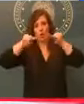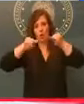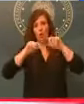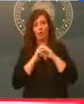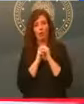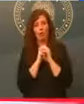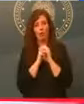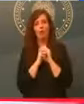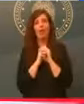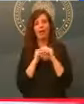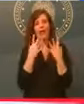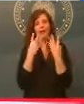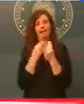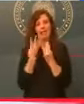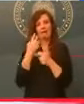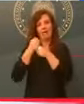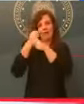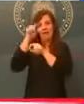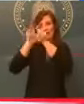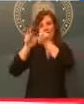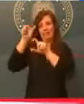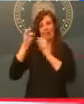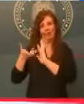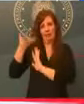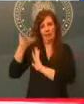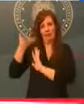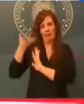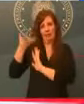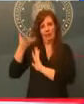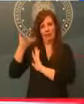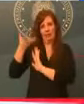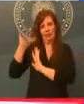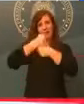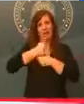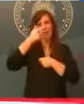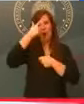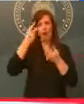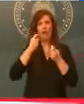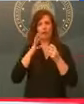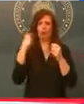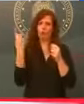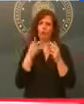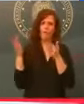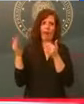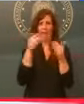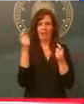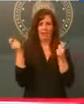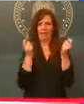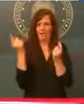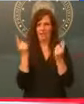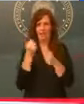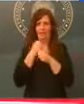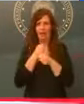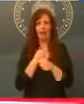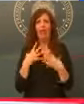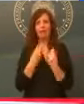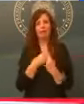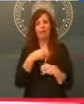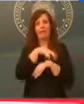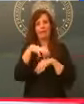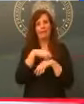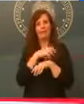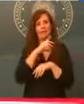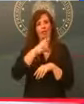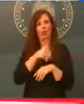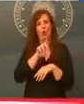maggioranza le delegazioni governative anche delle varie forze politiche iniziato a ragionare insieme al Ministro Gualtieri sul